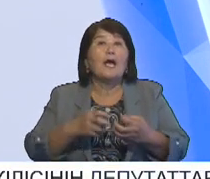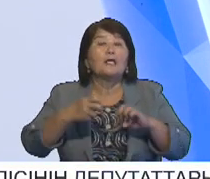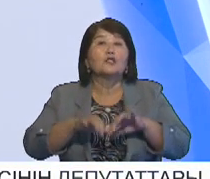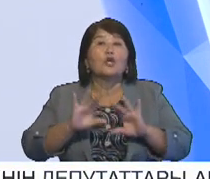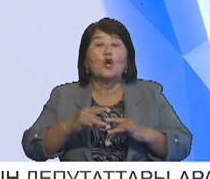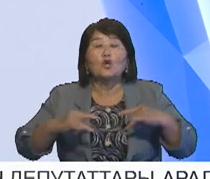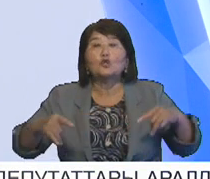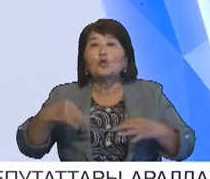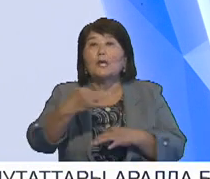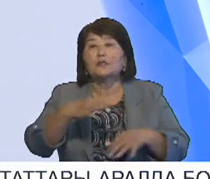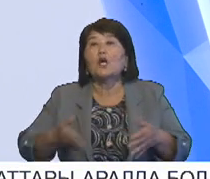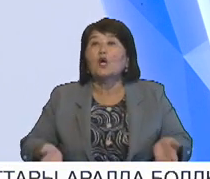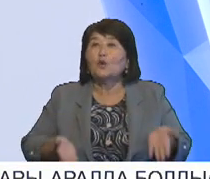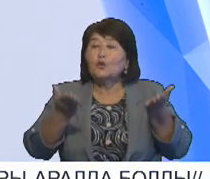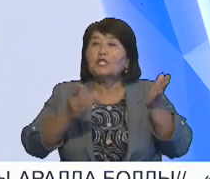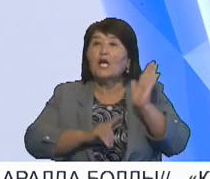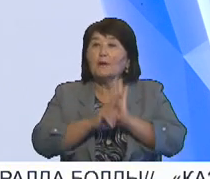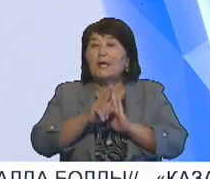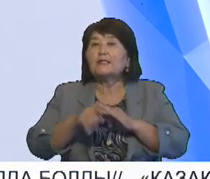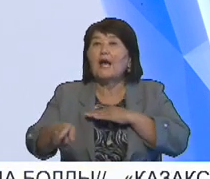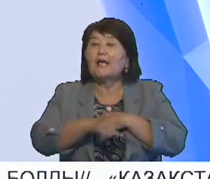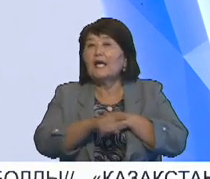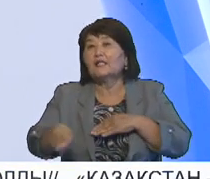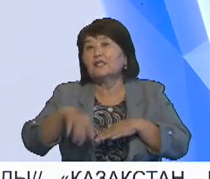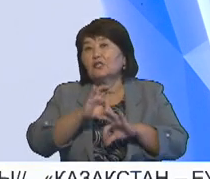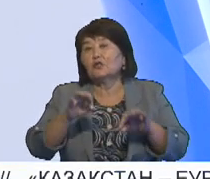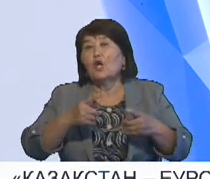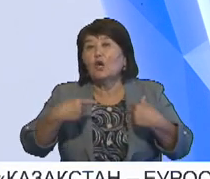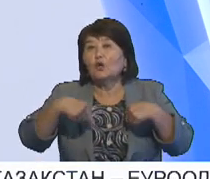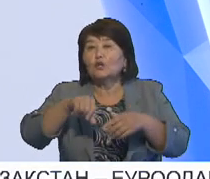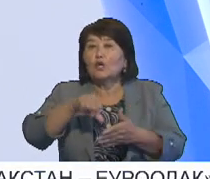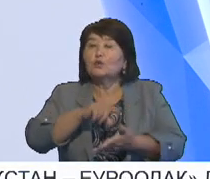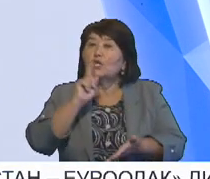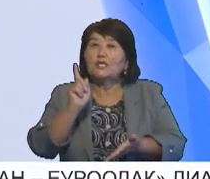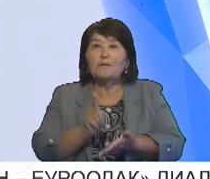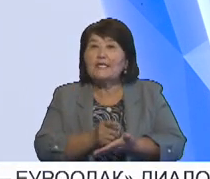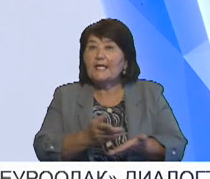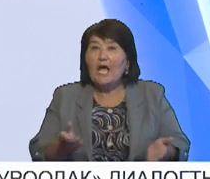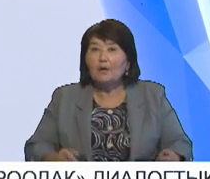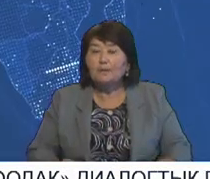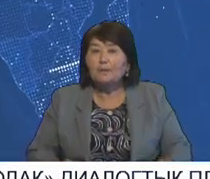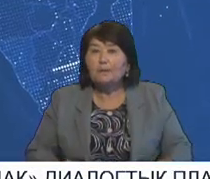басында талқыланып қоймайды. Көтерілген бастамаларды аяғына дейін жеткізу құрылтай мүшелерінің міндеті.